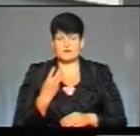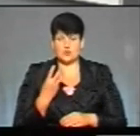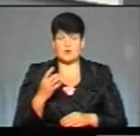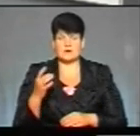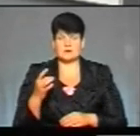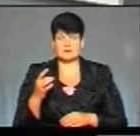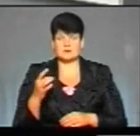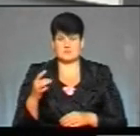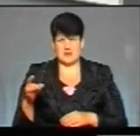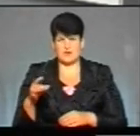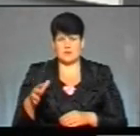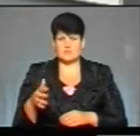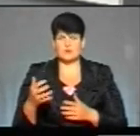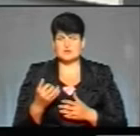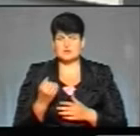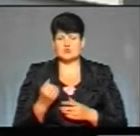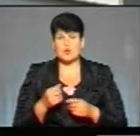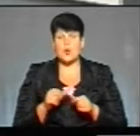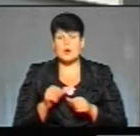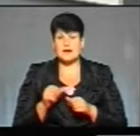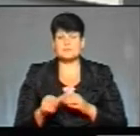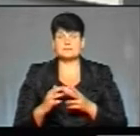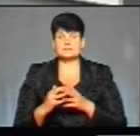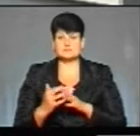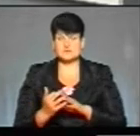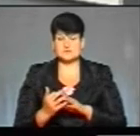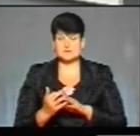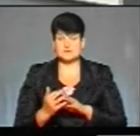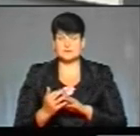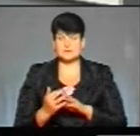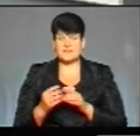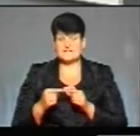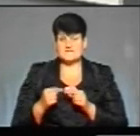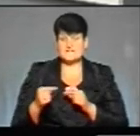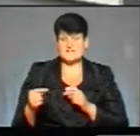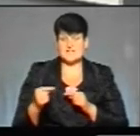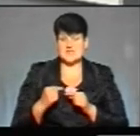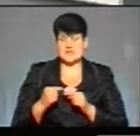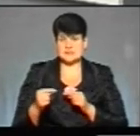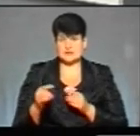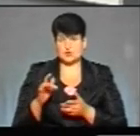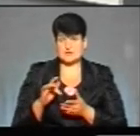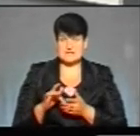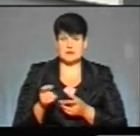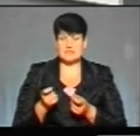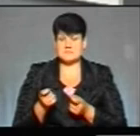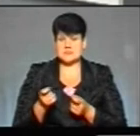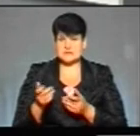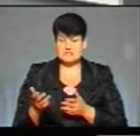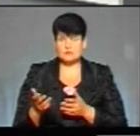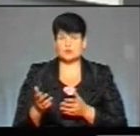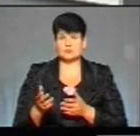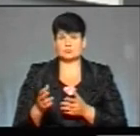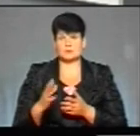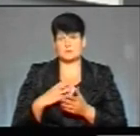районі получалося, що виходило, що деякі населені пункти мали відстань до, скажімо так, центру адміністративного, так,